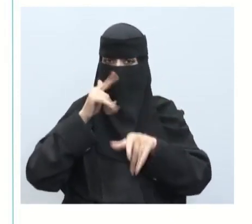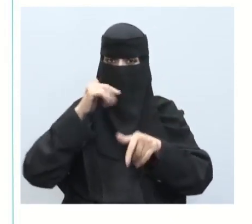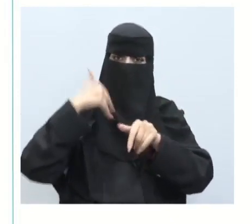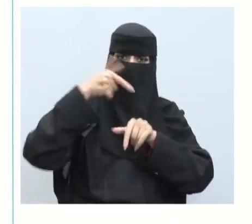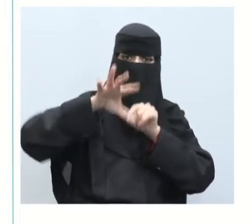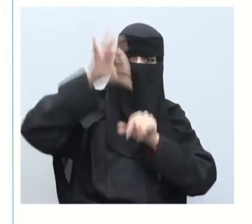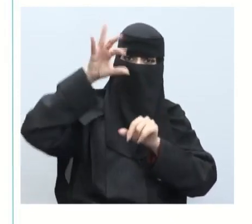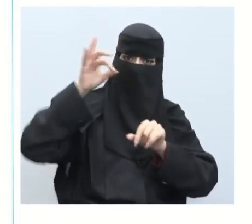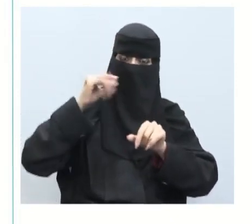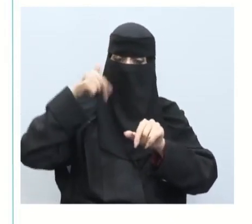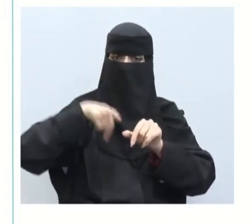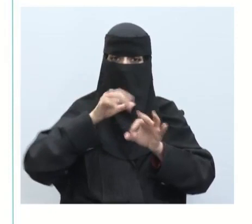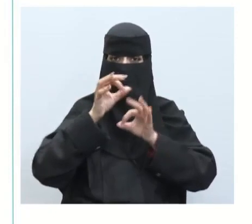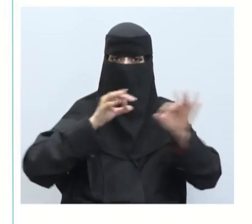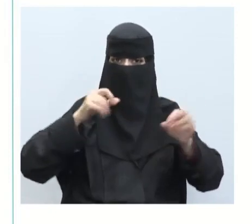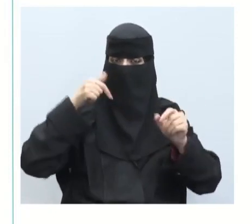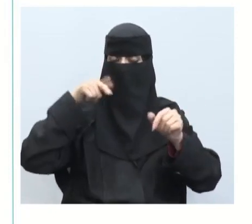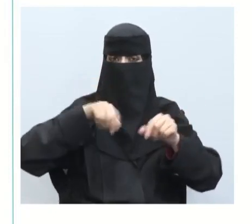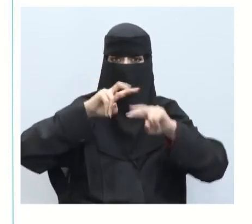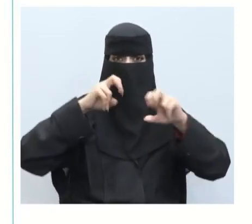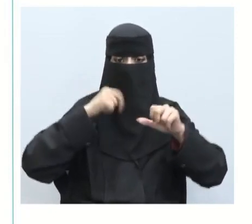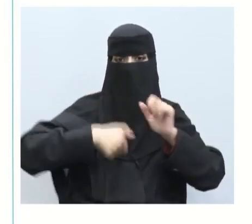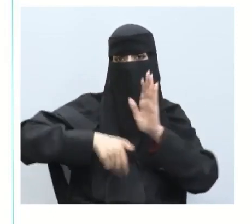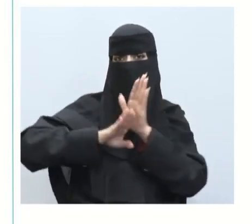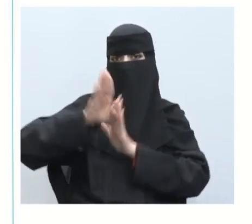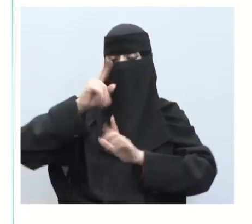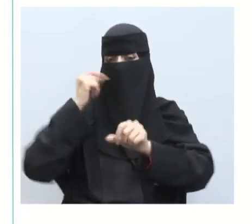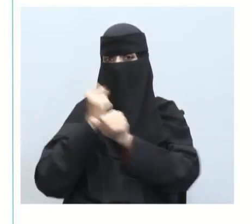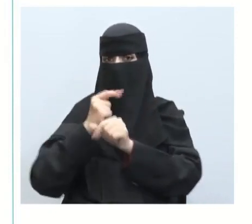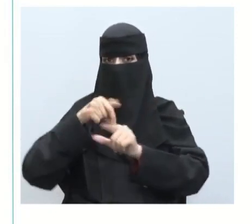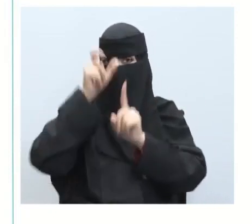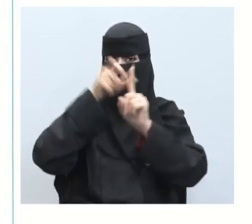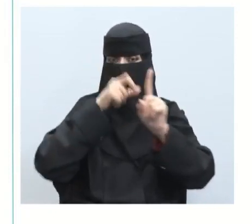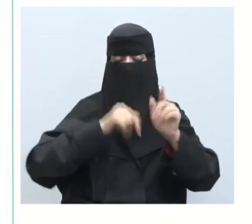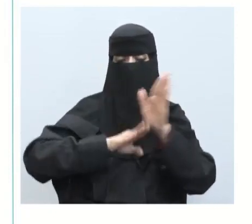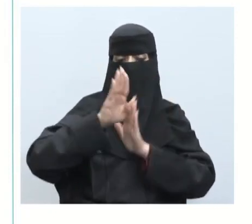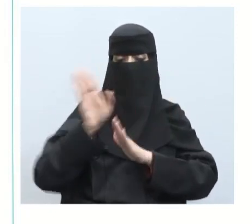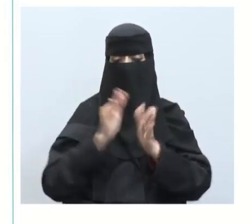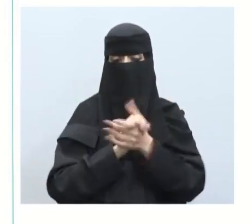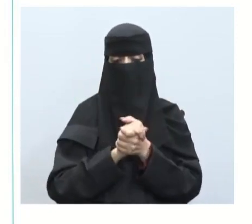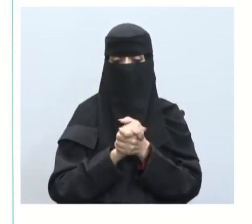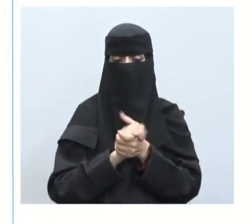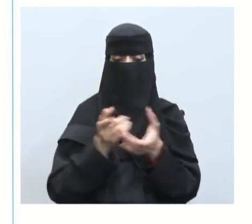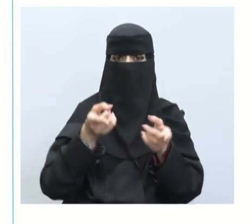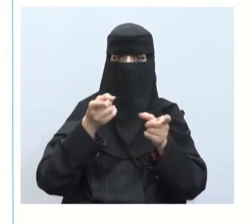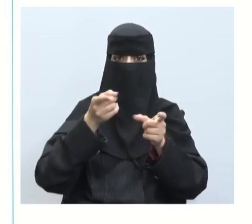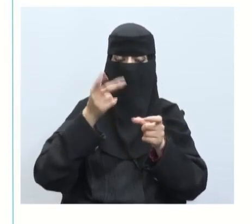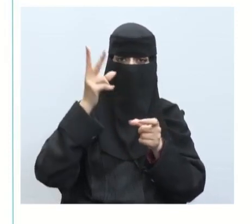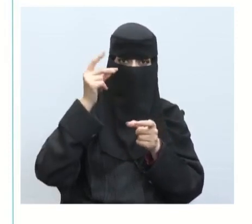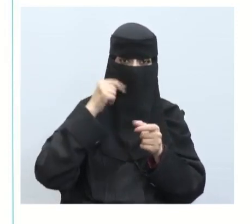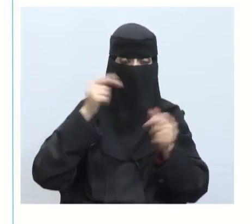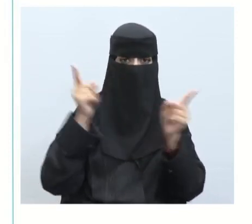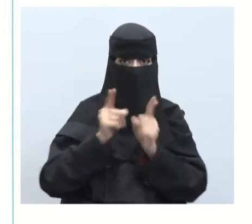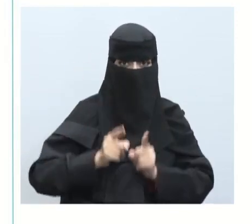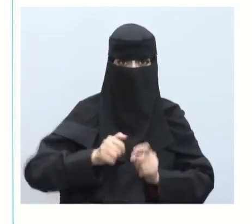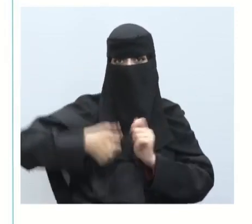يقتنصون الفرص من خلال التخطيط ويبحثون عن تحسين العمل والموظفين وتطويره ايضا يحددون افضل